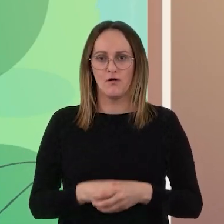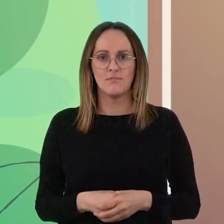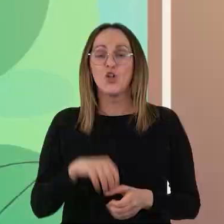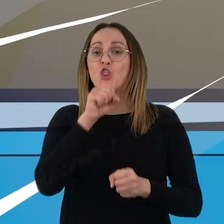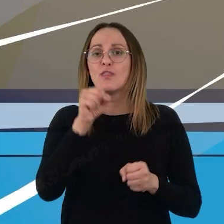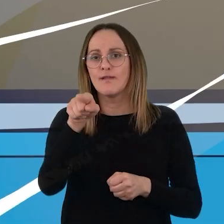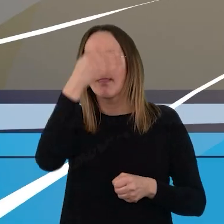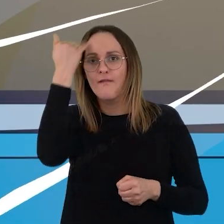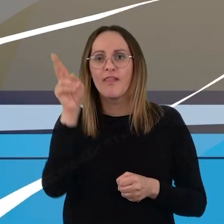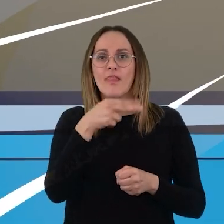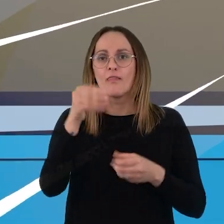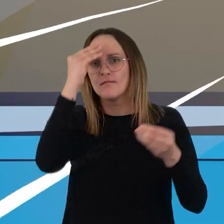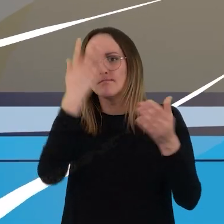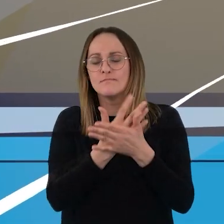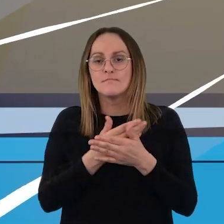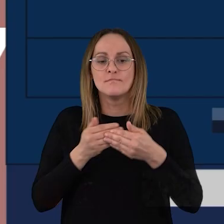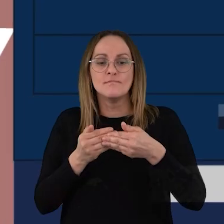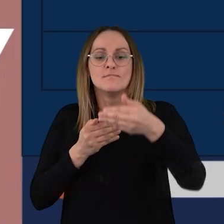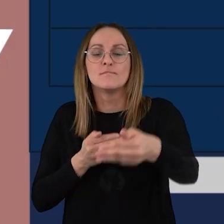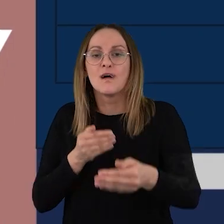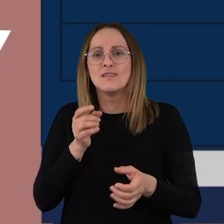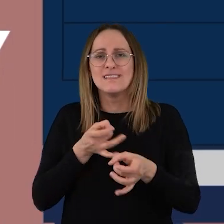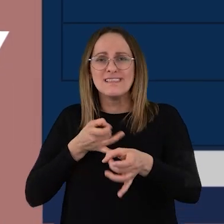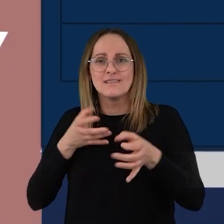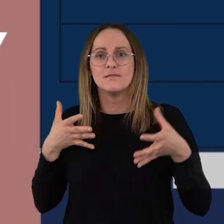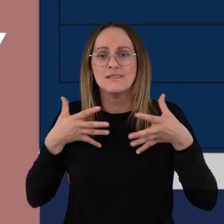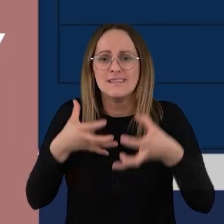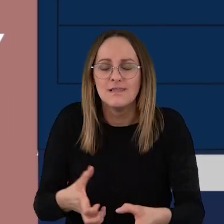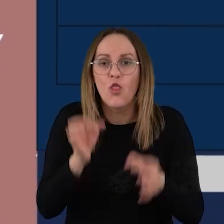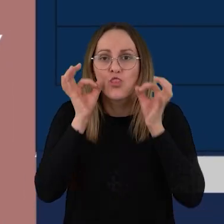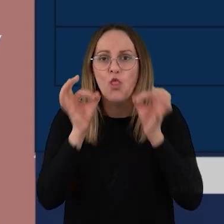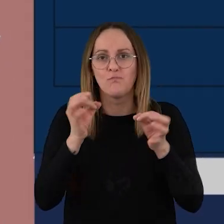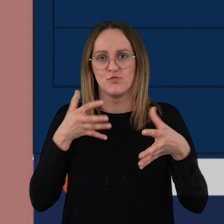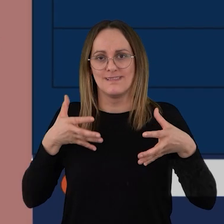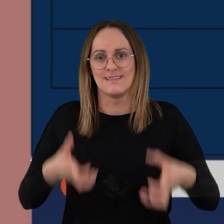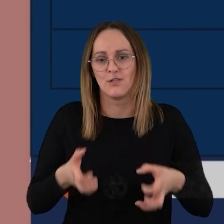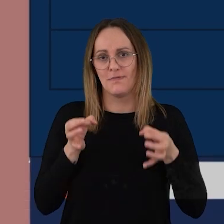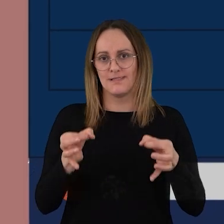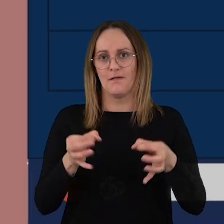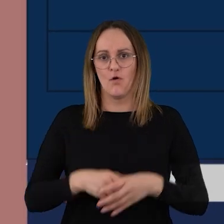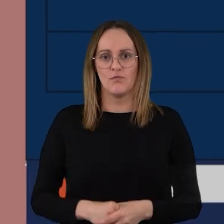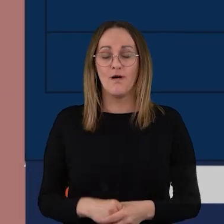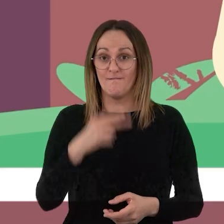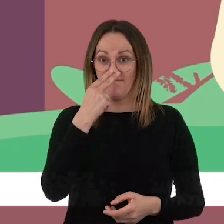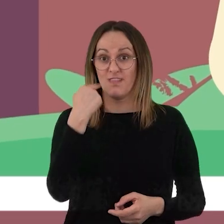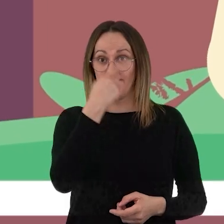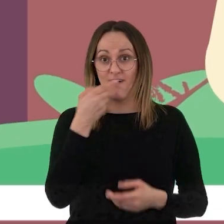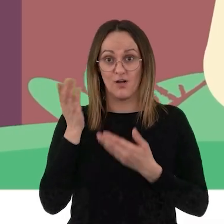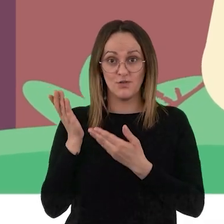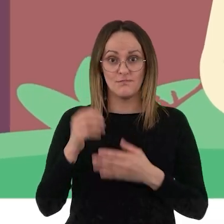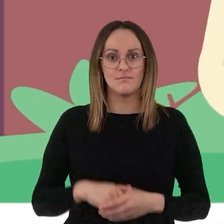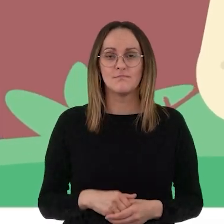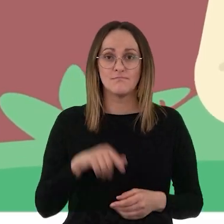tak naprawdę nigdy nie wiesz, kiedy zaskoczy cię odległość, jaką potrzebuje rozpędzony samochód, aby w pełni się zatrzymać. Widzisz